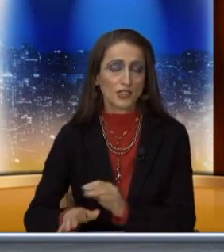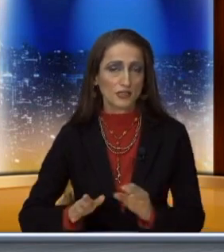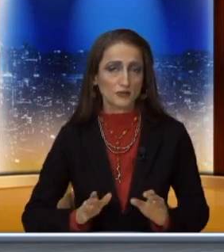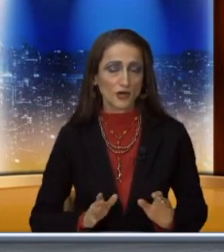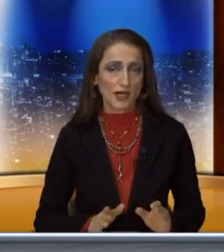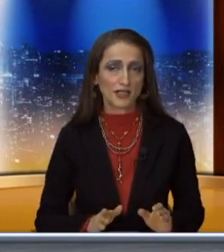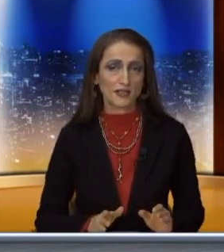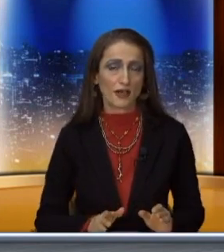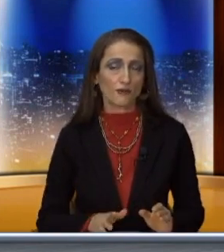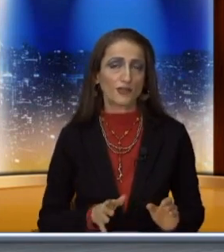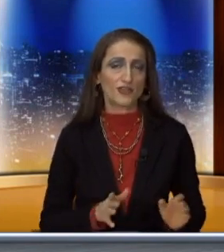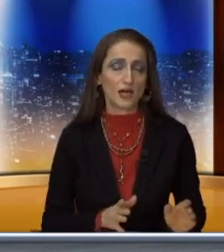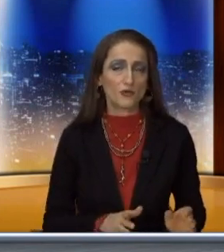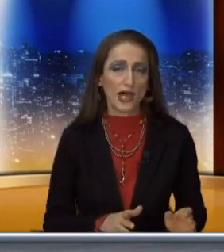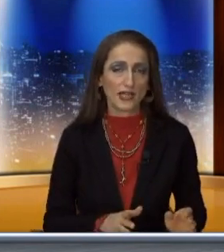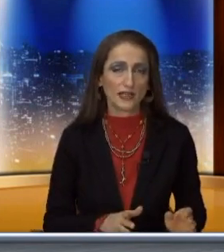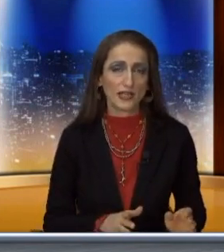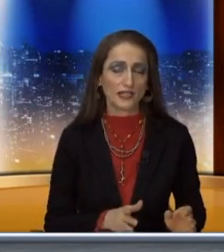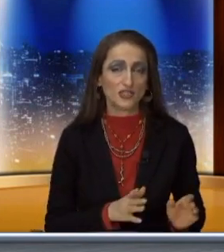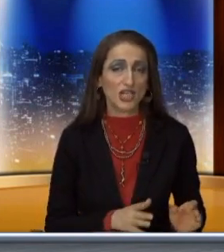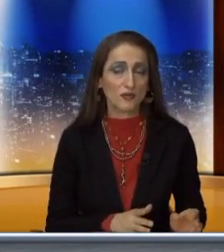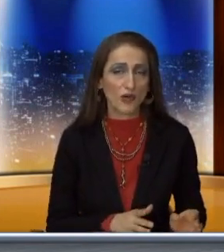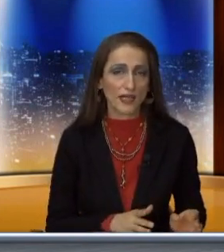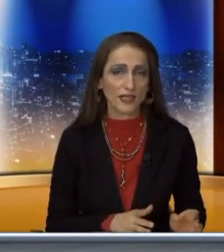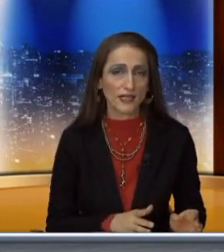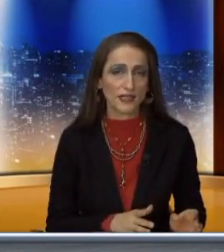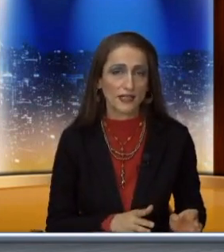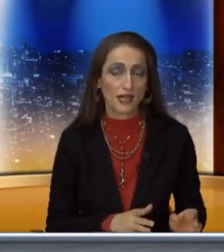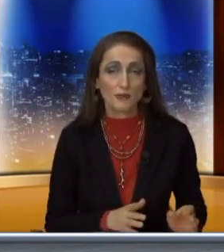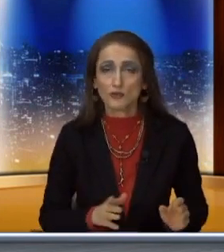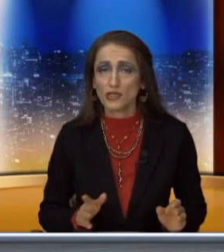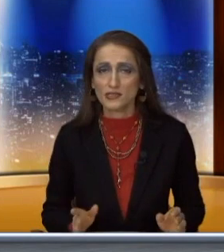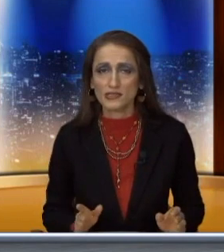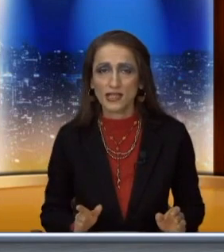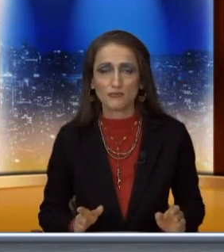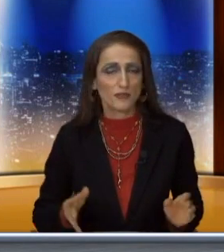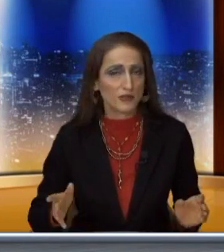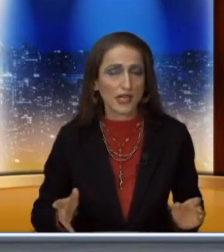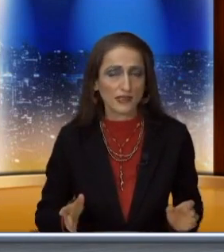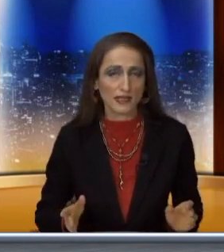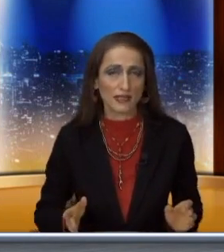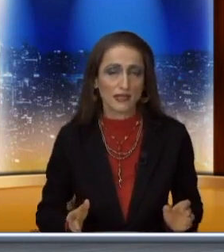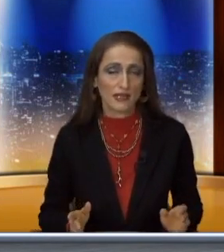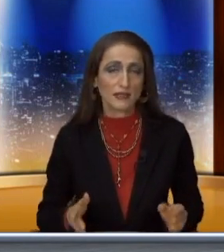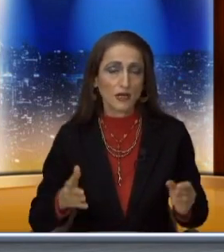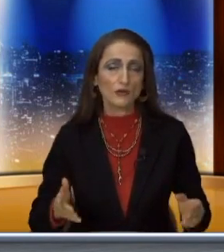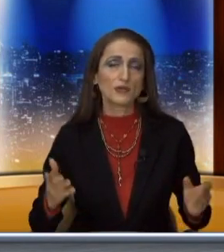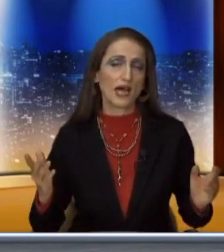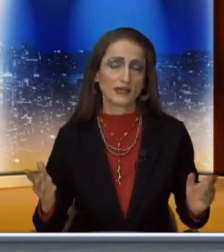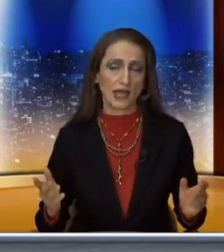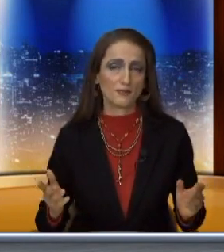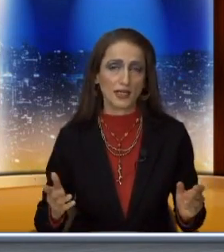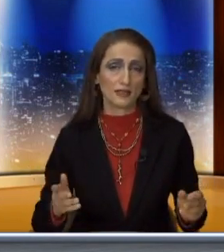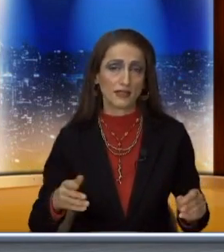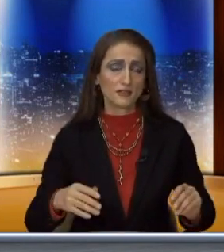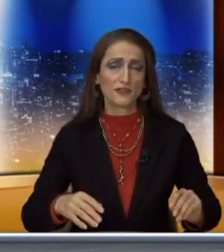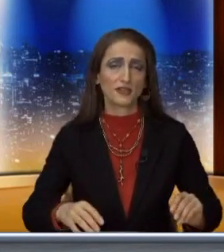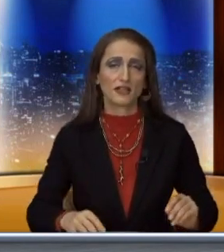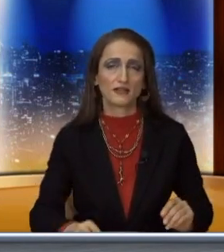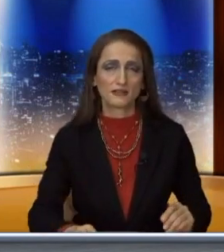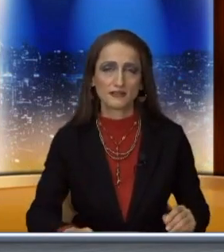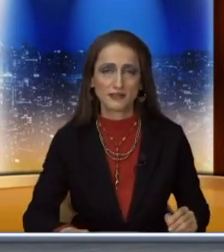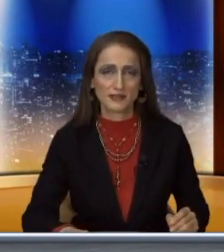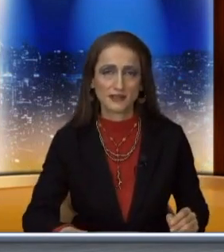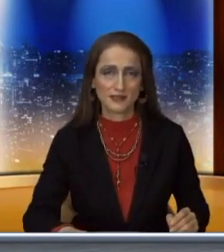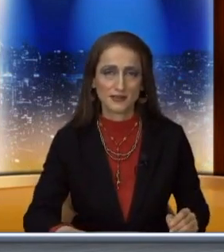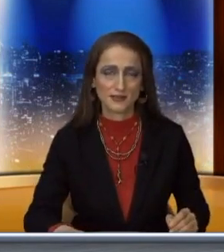هو لشخص معين أو لفئة معينة، لجهة معينة، أم كل إنسان بإمكانه أن يقوم بهذا العمل؟